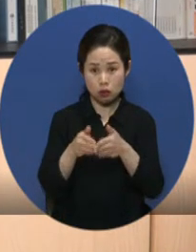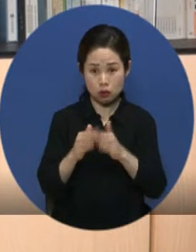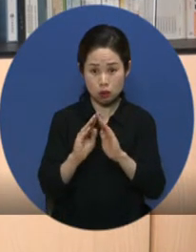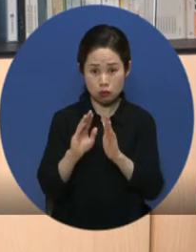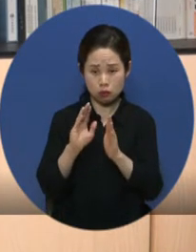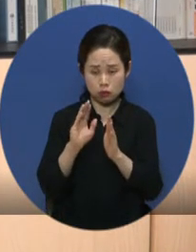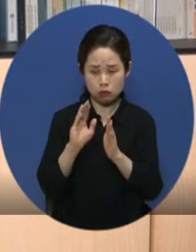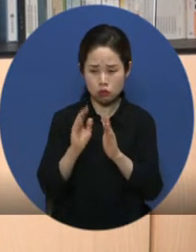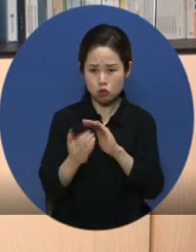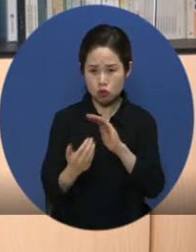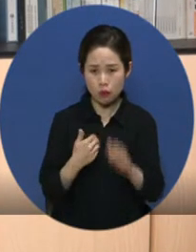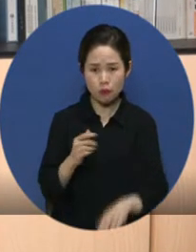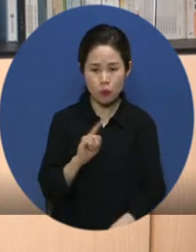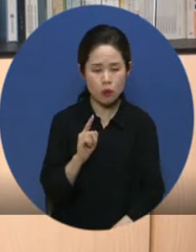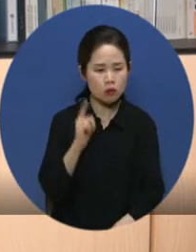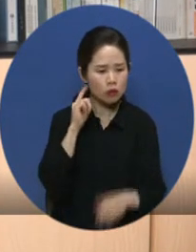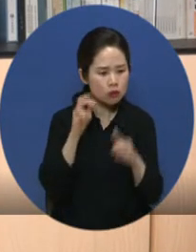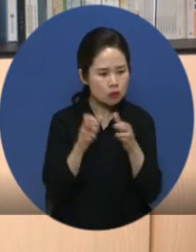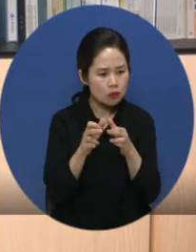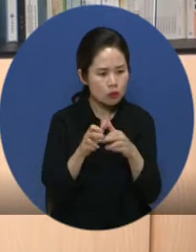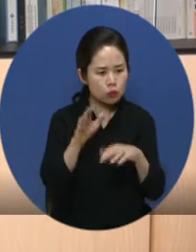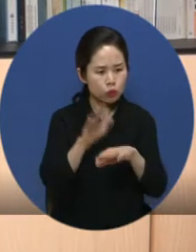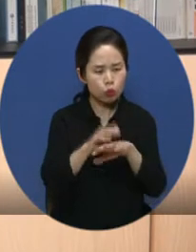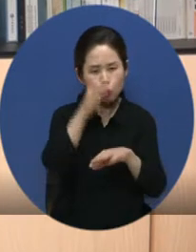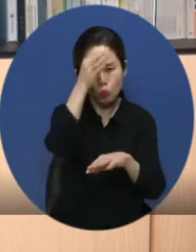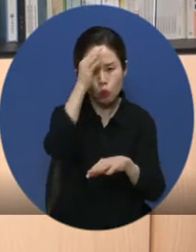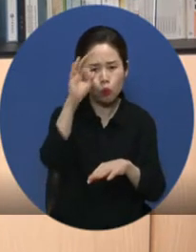청각장애인들의 솜씨와 능력은 있으되